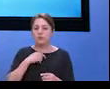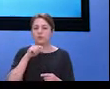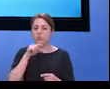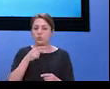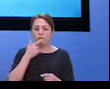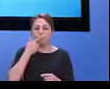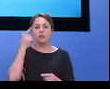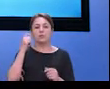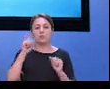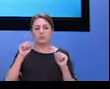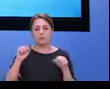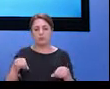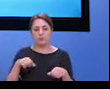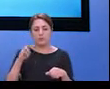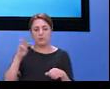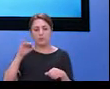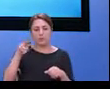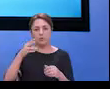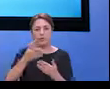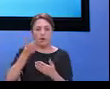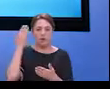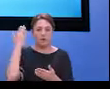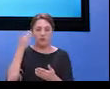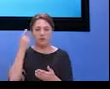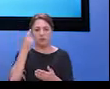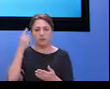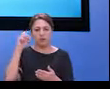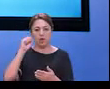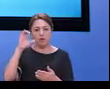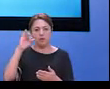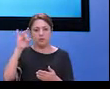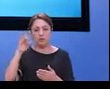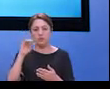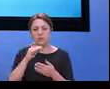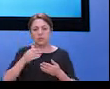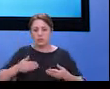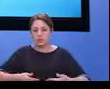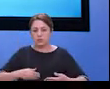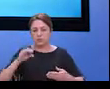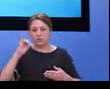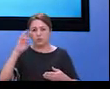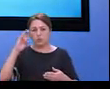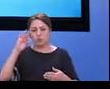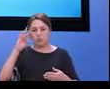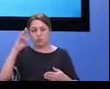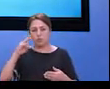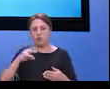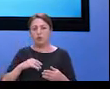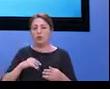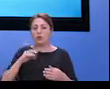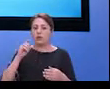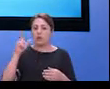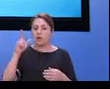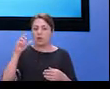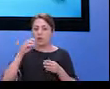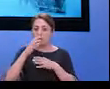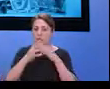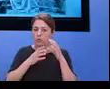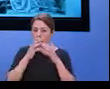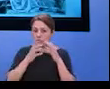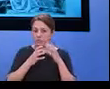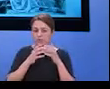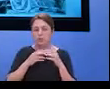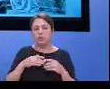Чунки милоддан аввалги 1-асрда яшаган юнон географининг асарларида бизнинг ўлкаларимиз